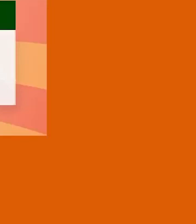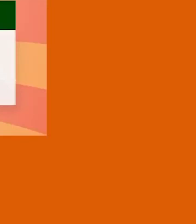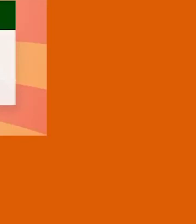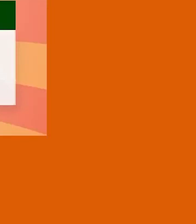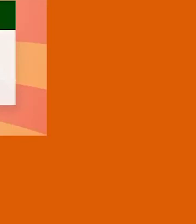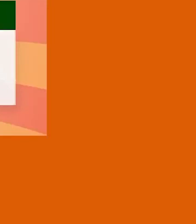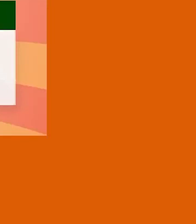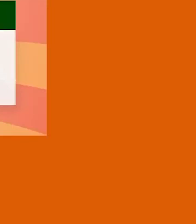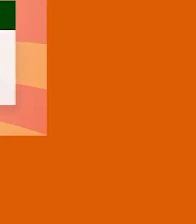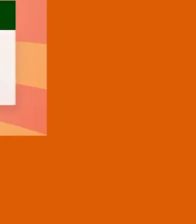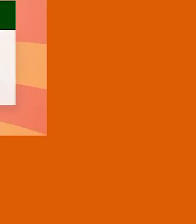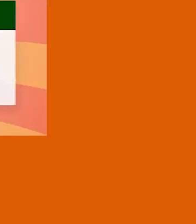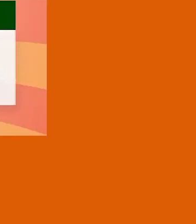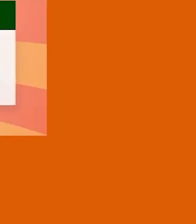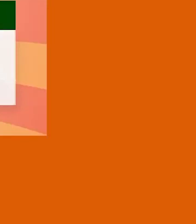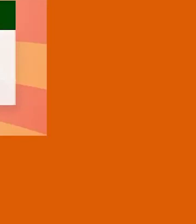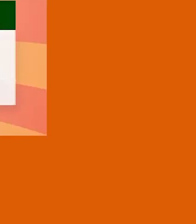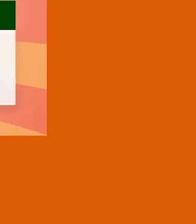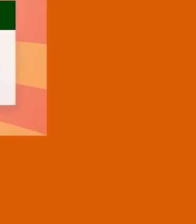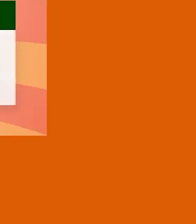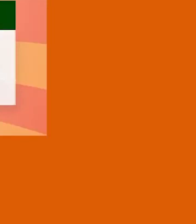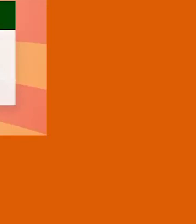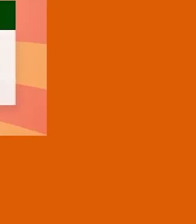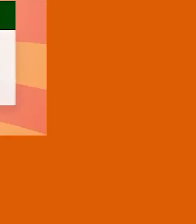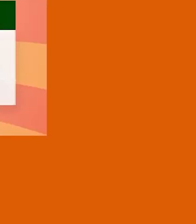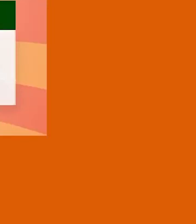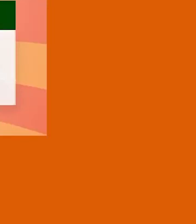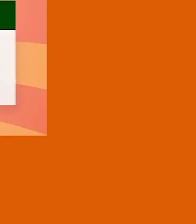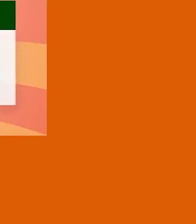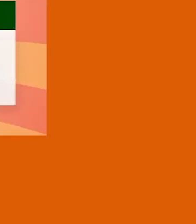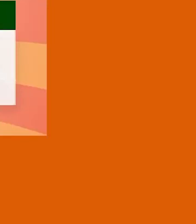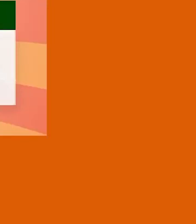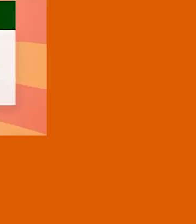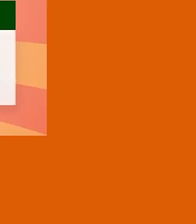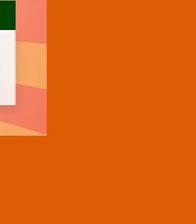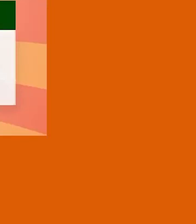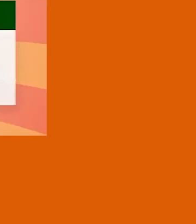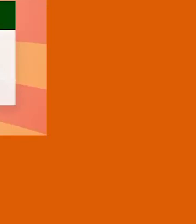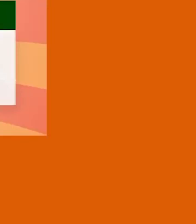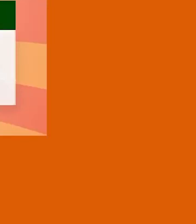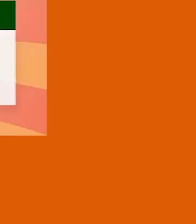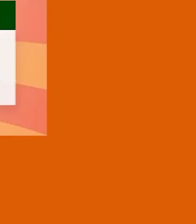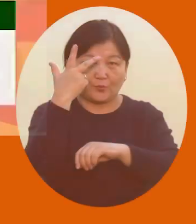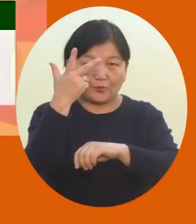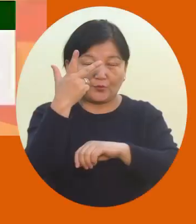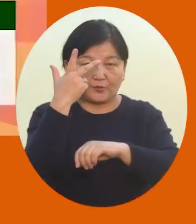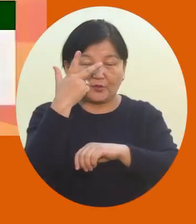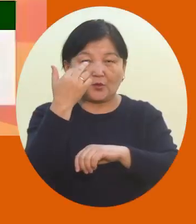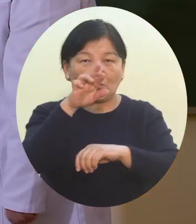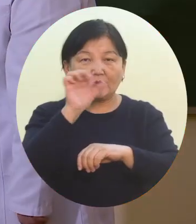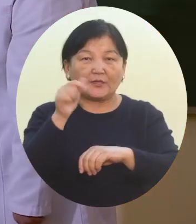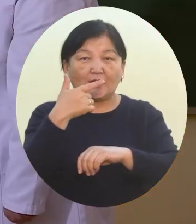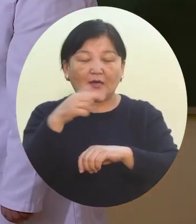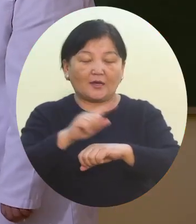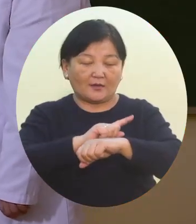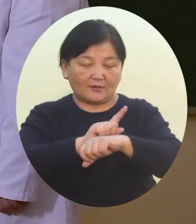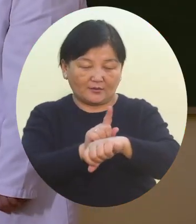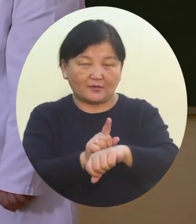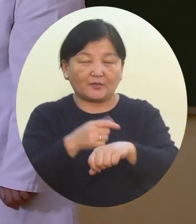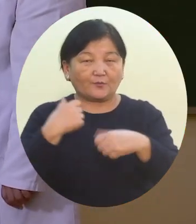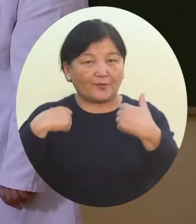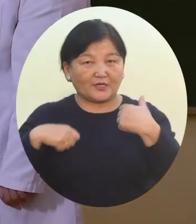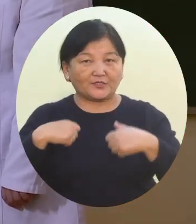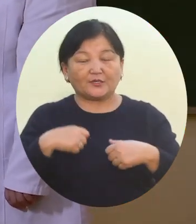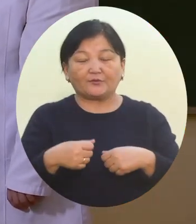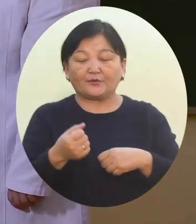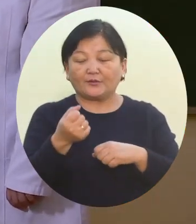24 25 26 27 28 29 За багшийн 3 дахь